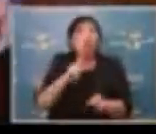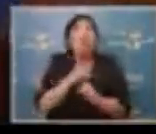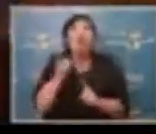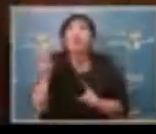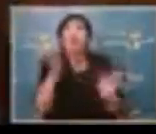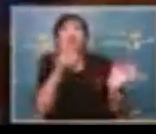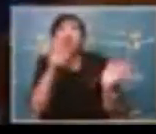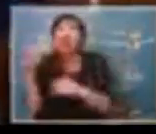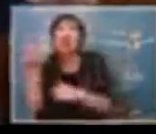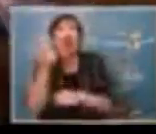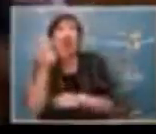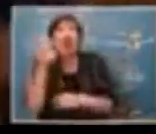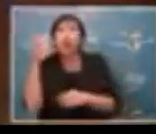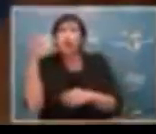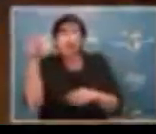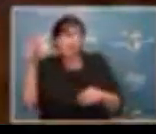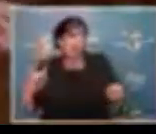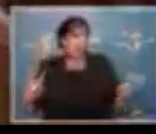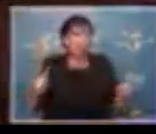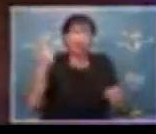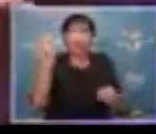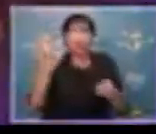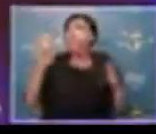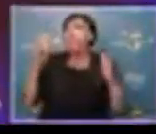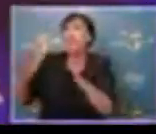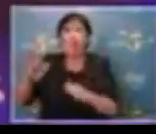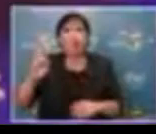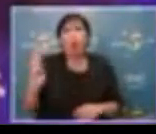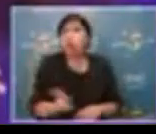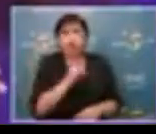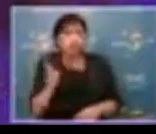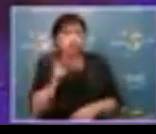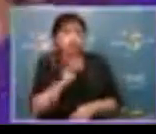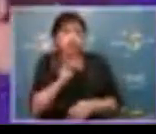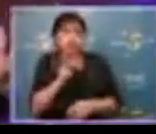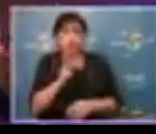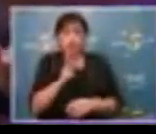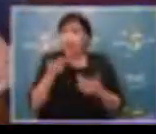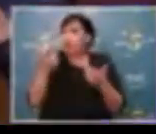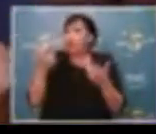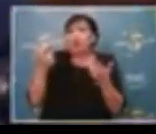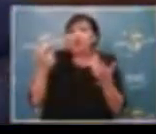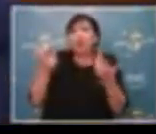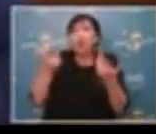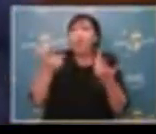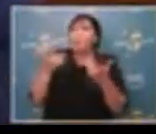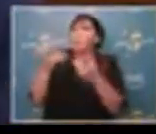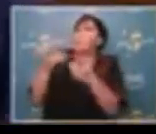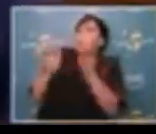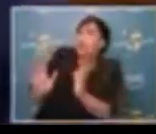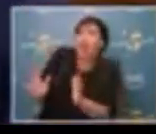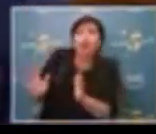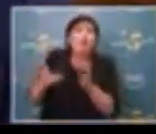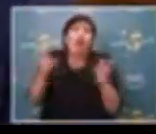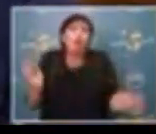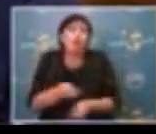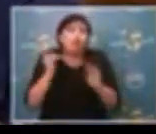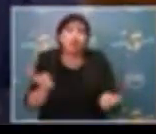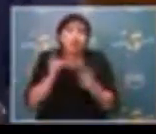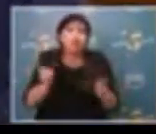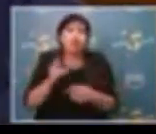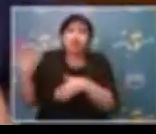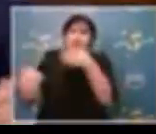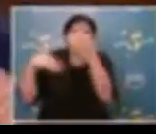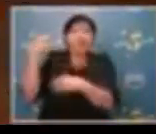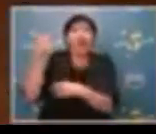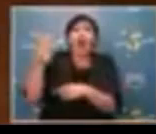settori, è un'economia di scala che non puoi fermare in nessun senso, in nessun genere, non si ferma.